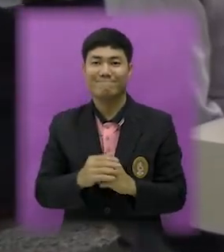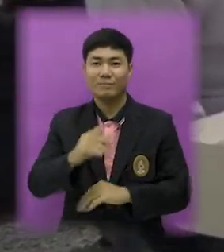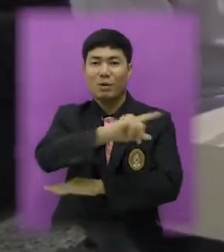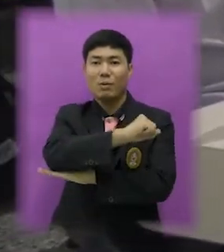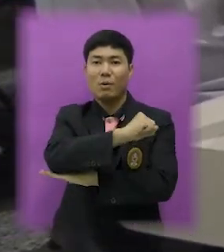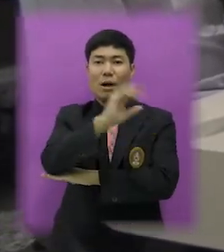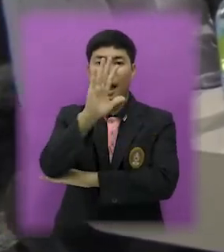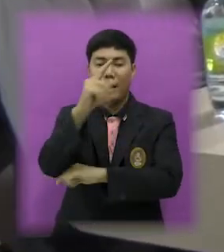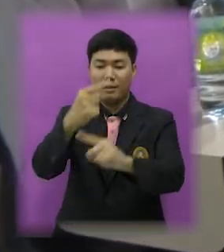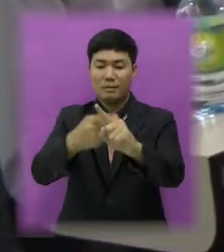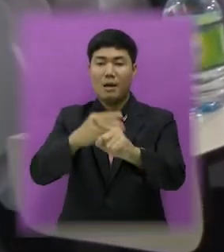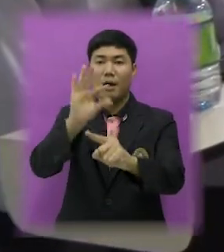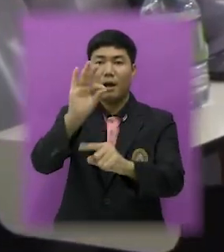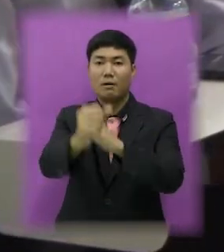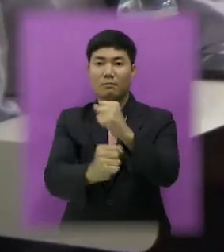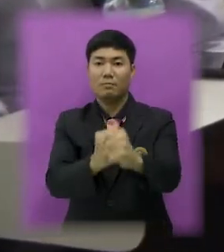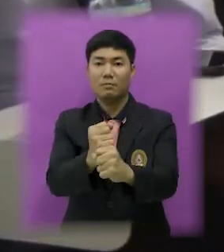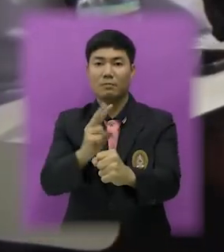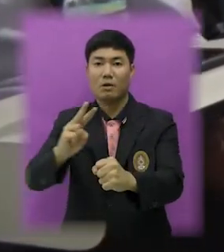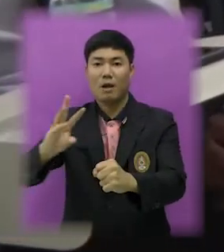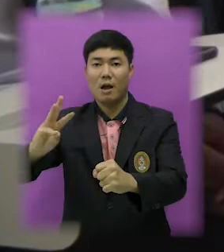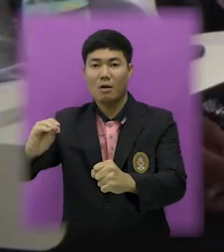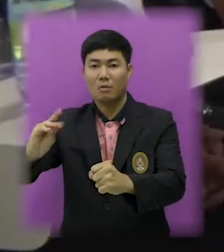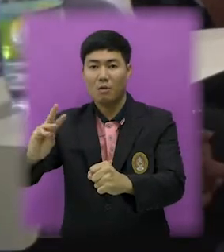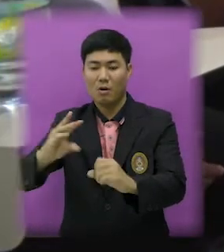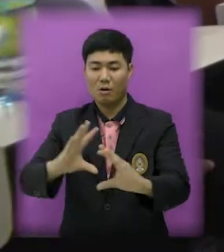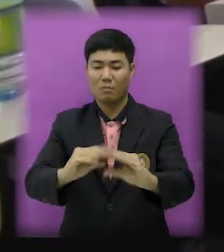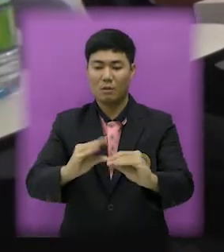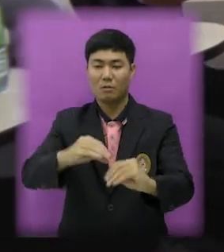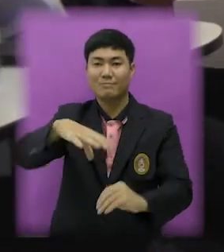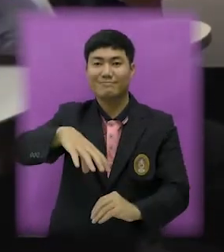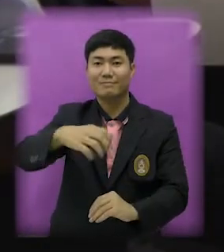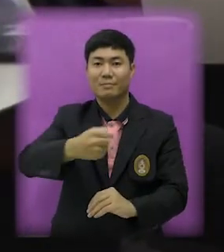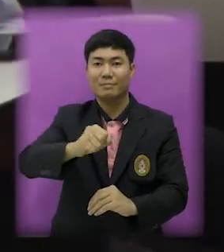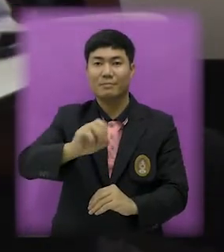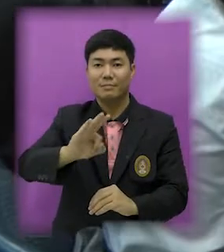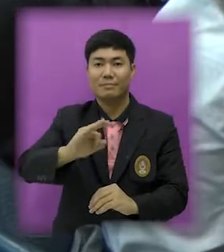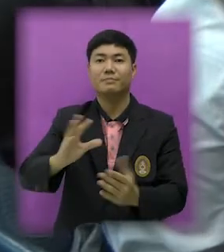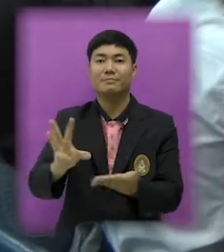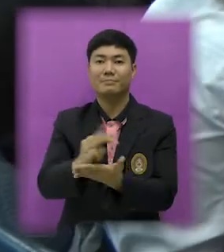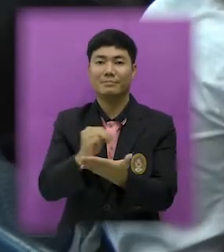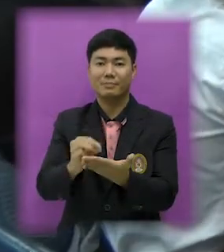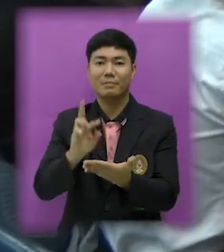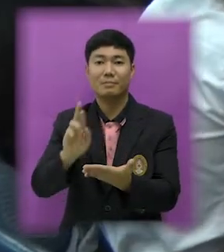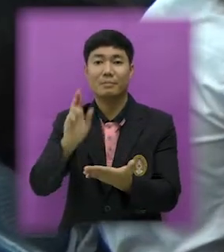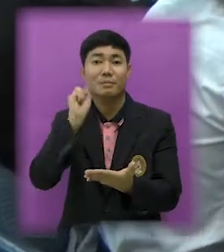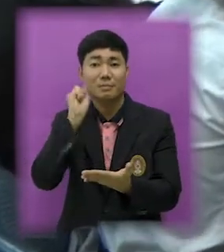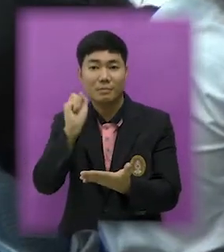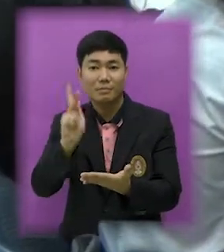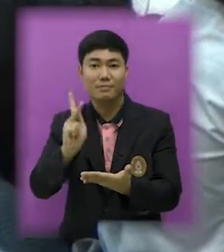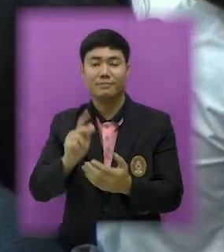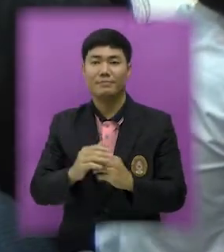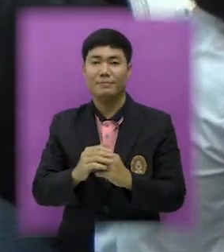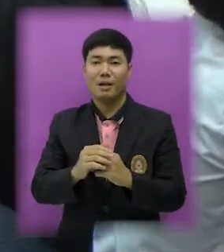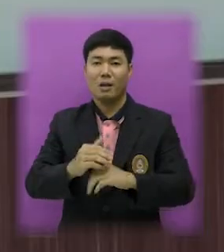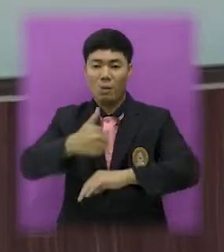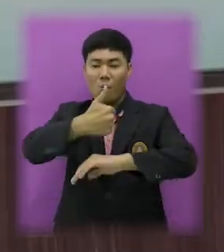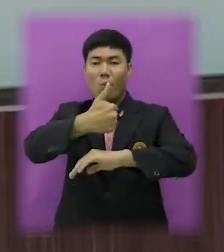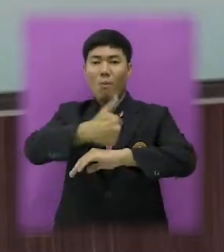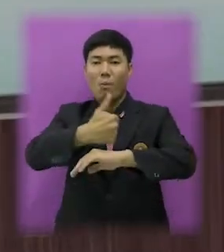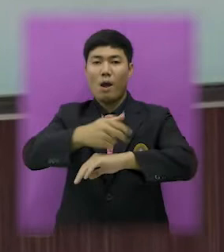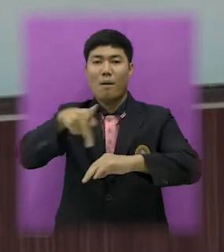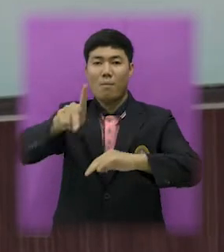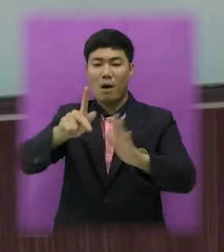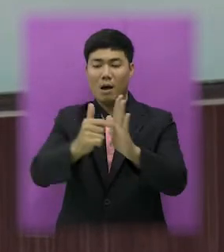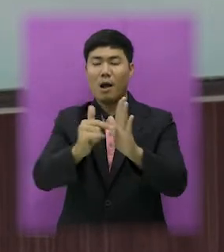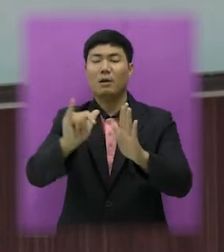เมื่อวันที่5กันยายน2562ที่ห้องประชุมอาคาร19มหาวิทยาลัยราชภัฏสกลนครนายปัญญาม